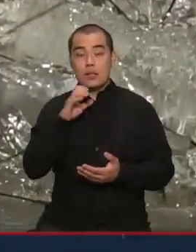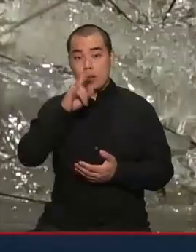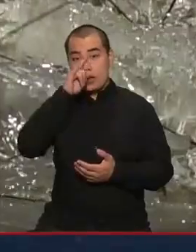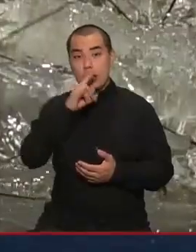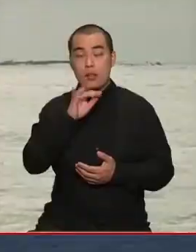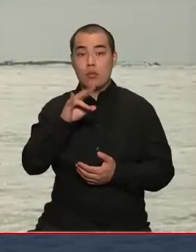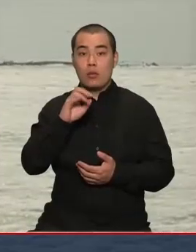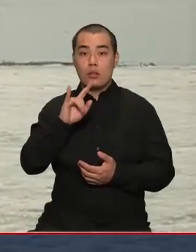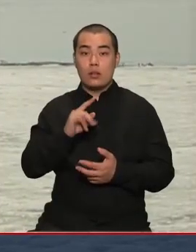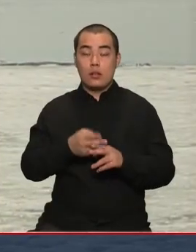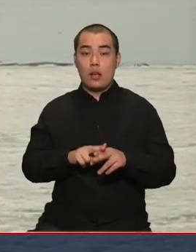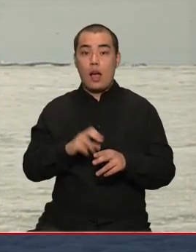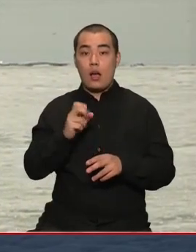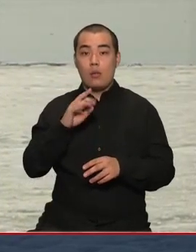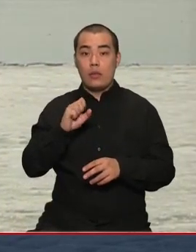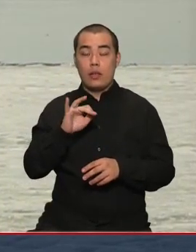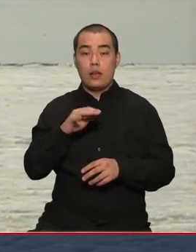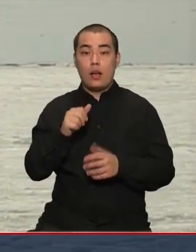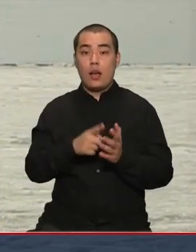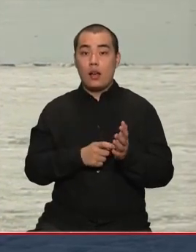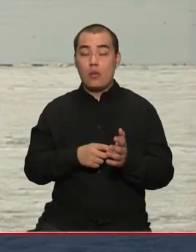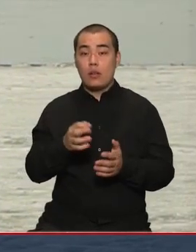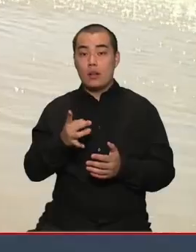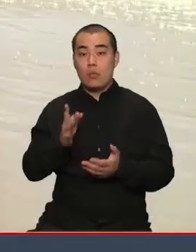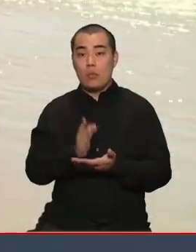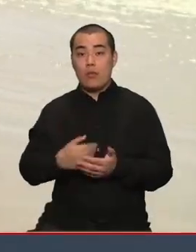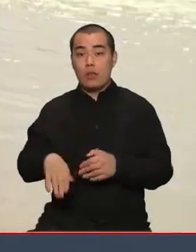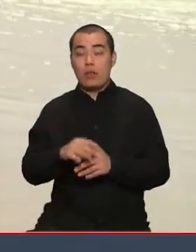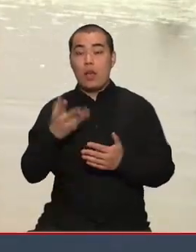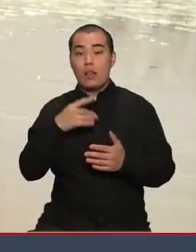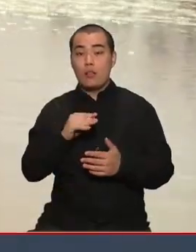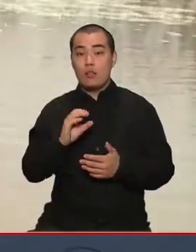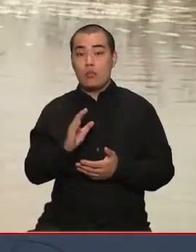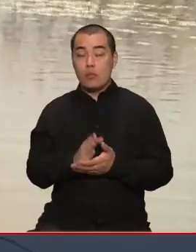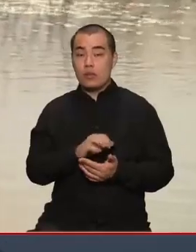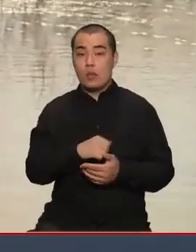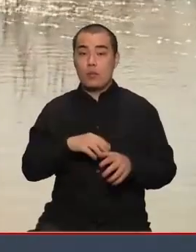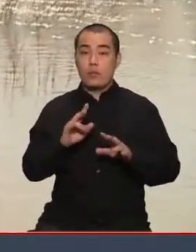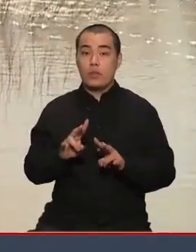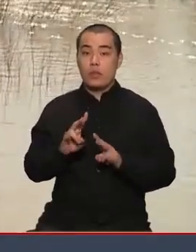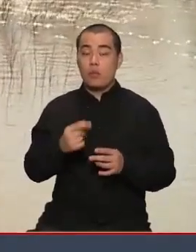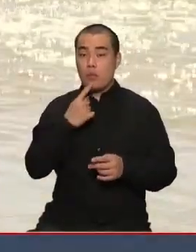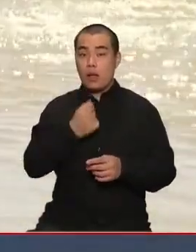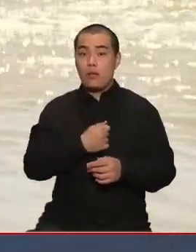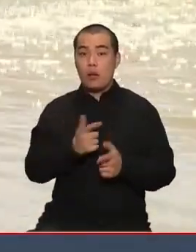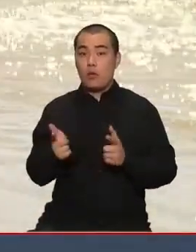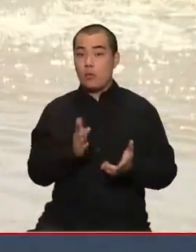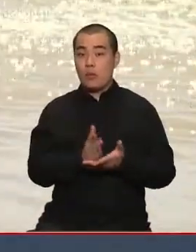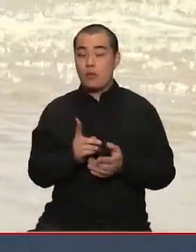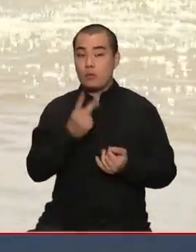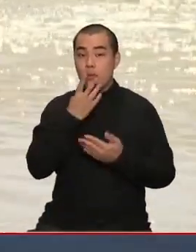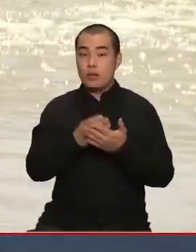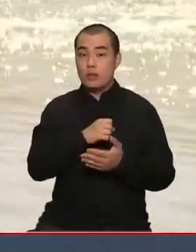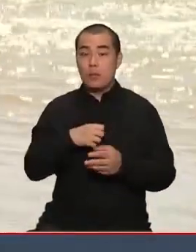на границе Акмолинской и Карагандинского регионов. Впрочем, все экстренные службы на сегодня находятся в боевой готовности. Например, Минздрав